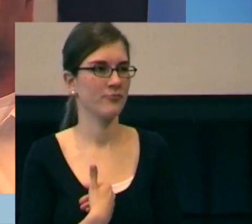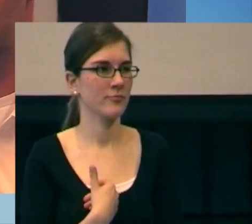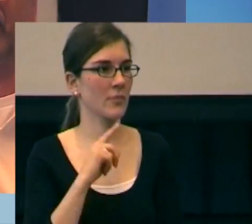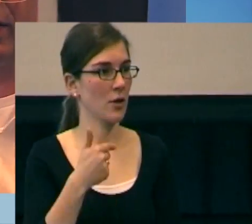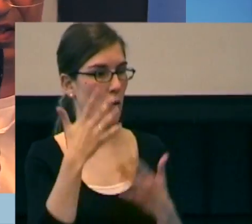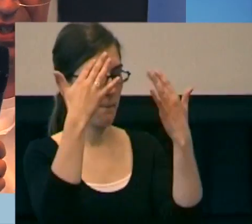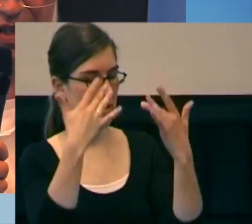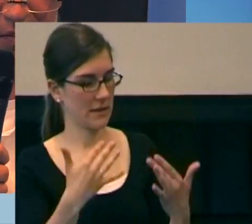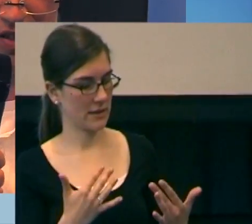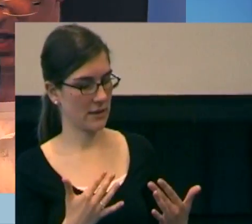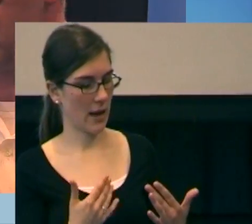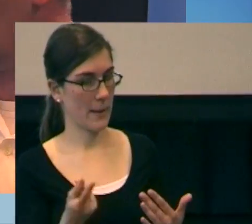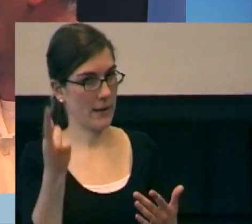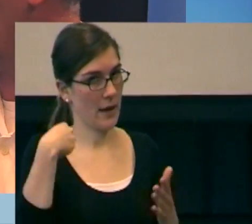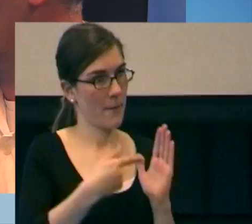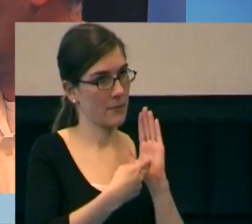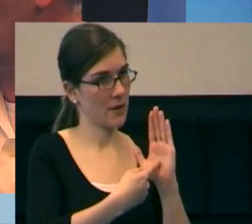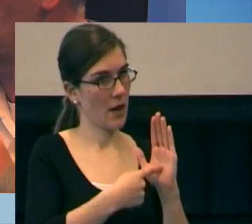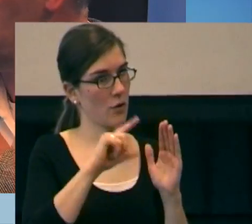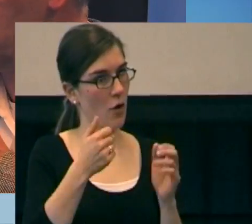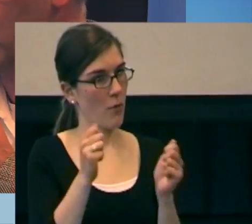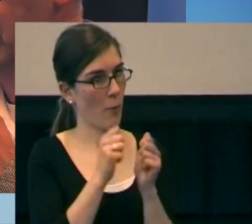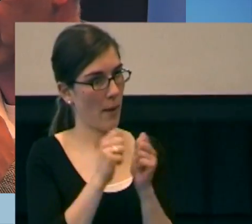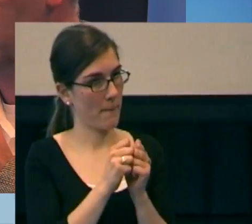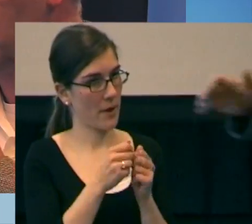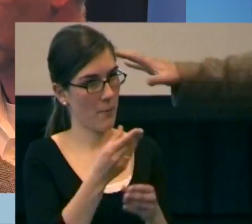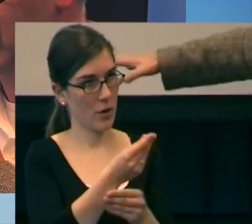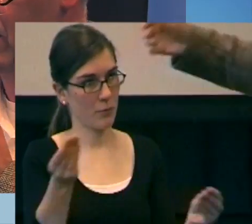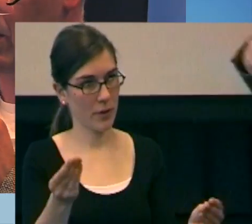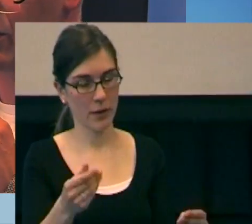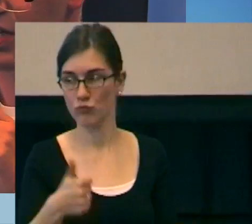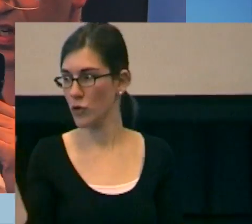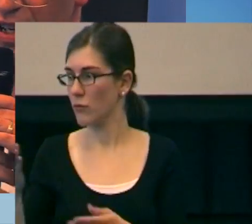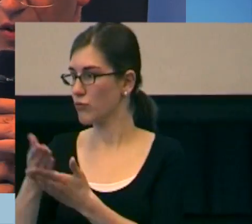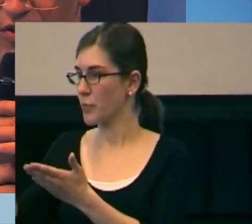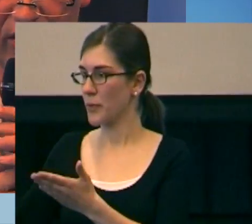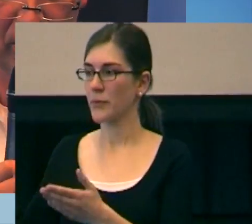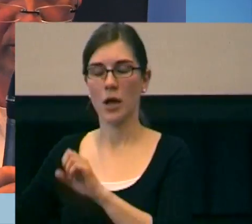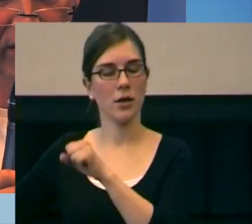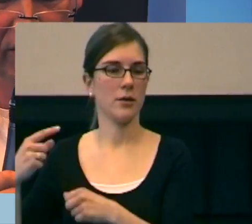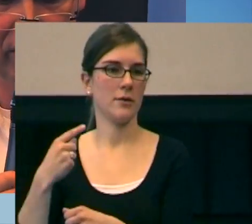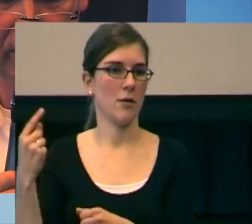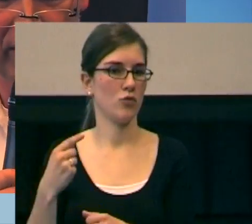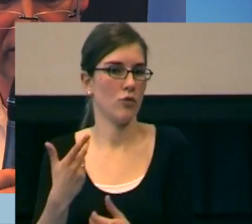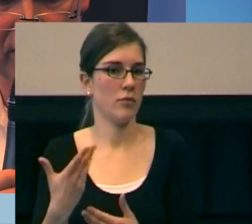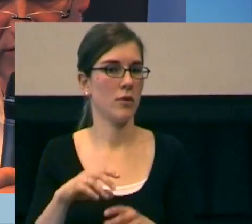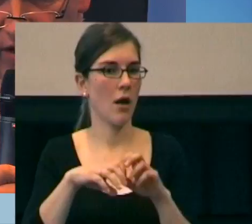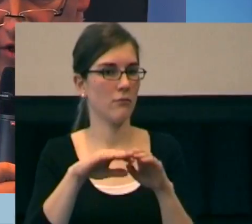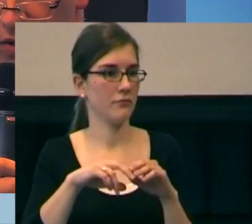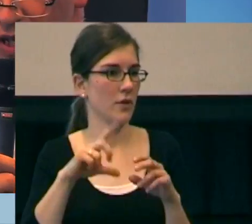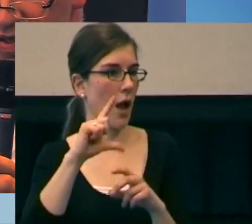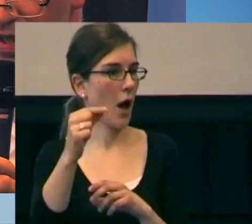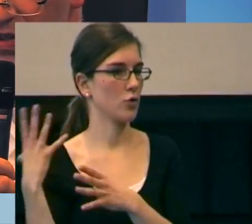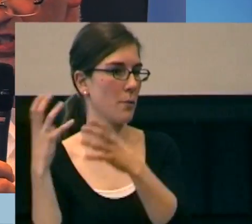die Zahlen, die ich ihnen eben gezeigt habe, auch nochmal auf Papier mitgebracht, die lege ich nach hier hinten aus, dann können sie die nochmal mit nach Hause nehmen, weil in dieser